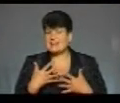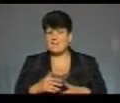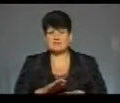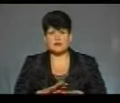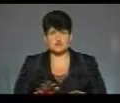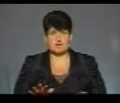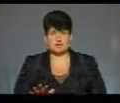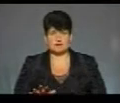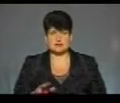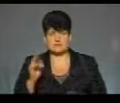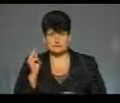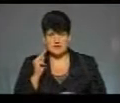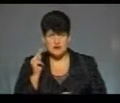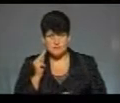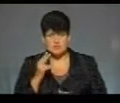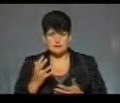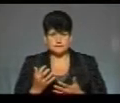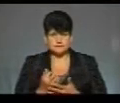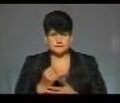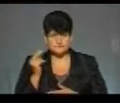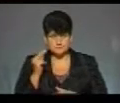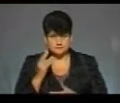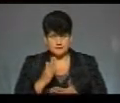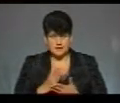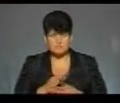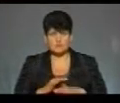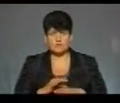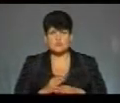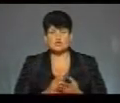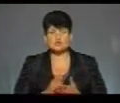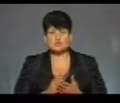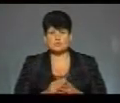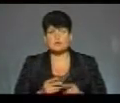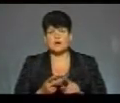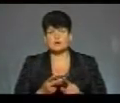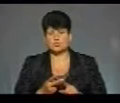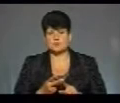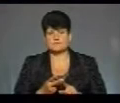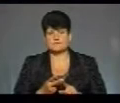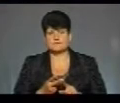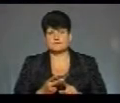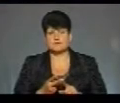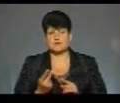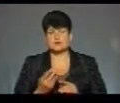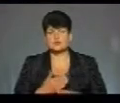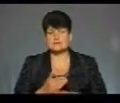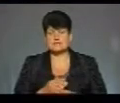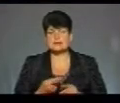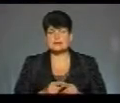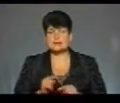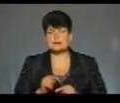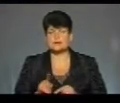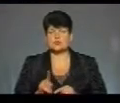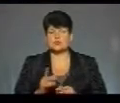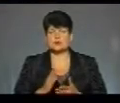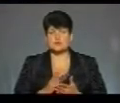втрачаються навики, які здобуті під час проходження військової служби, а друга частина – це те, що